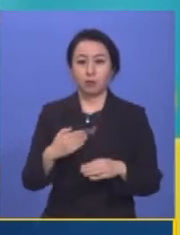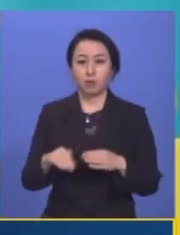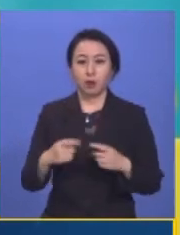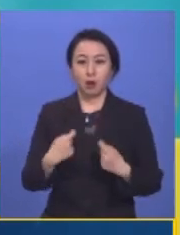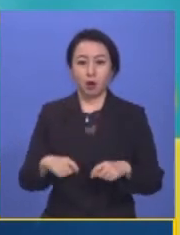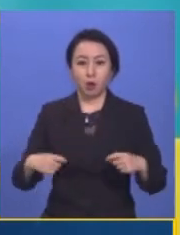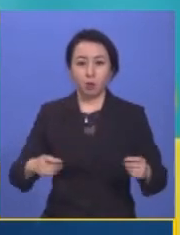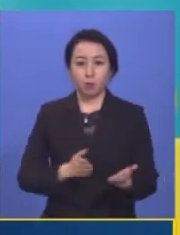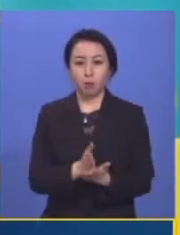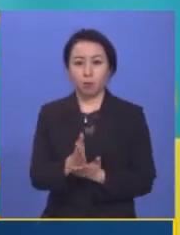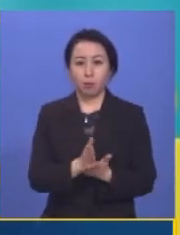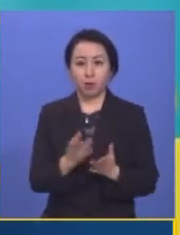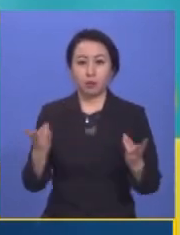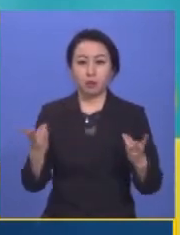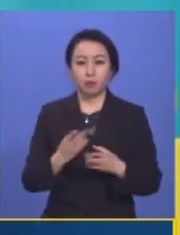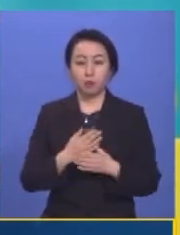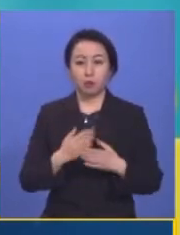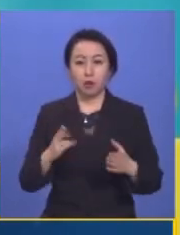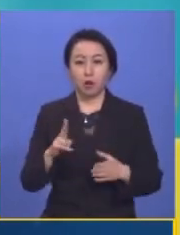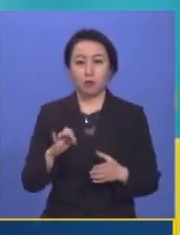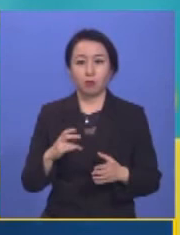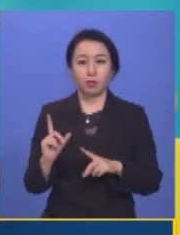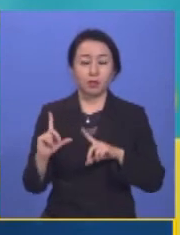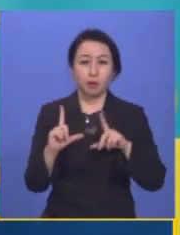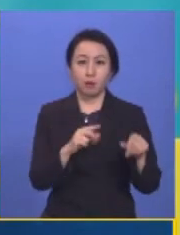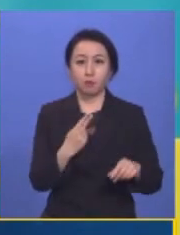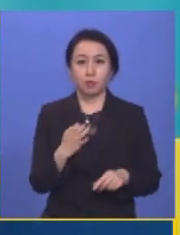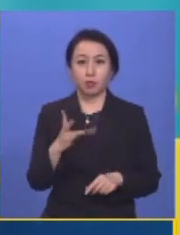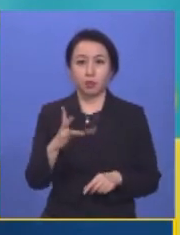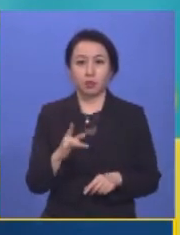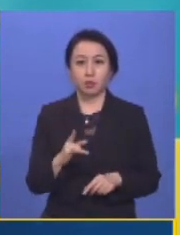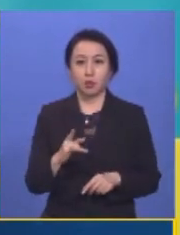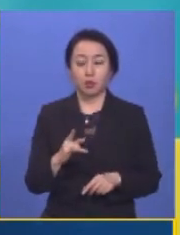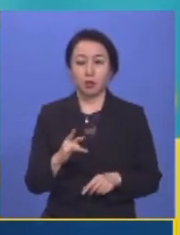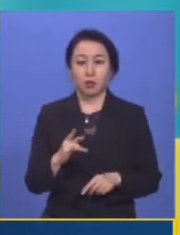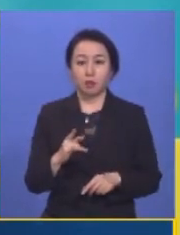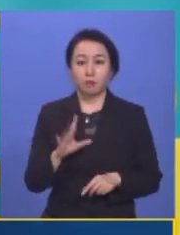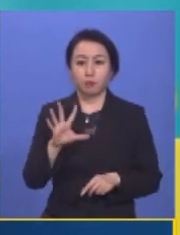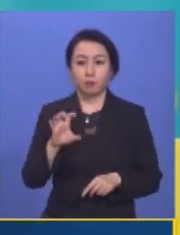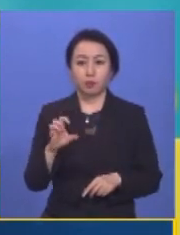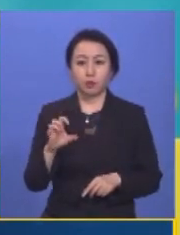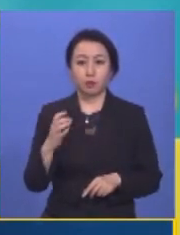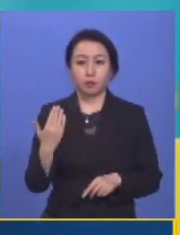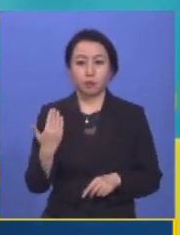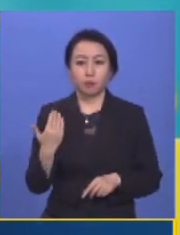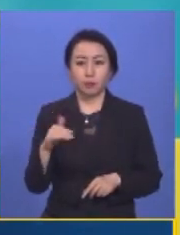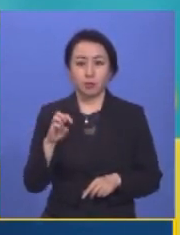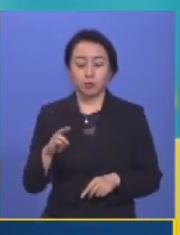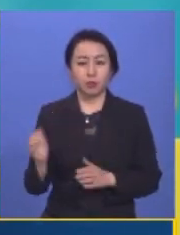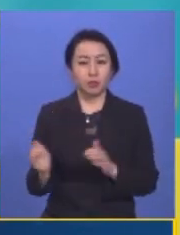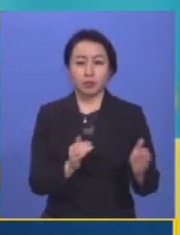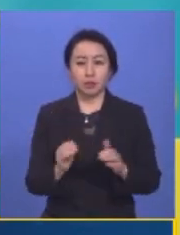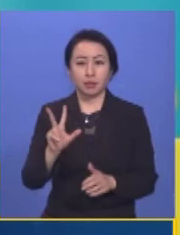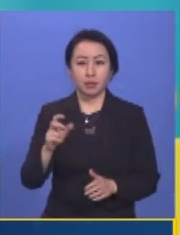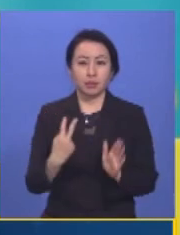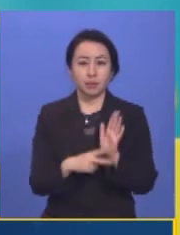принято ввести квоты на вывоз пшеницы. На пшеницу это 550 тысяч тонн, на муку это 370